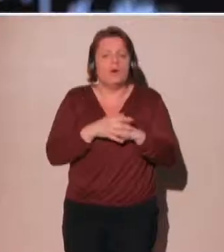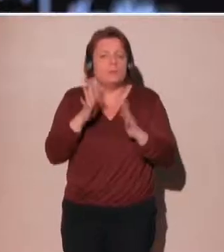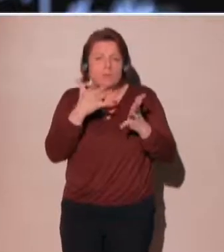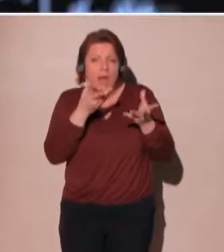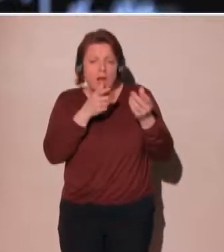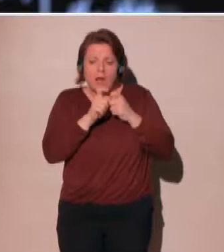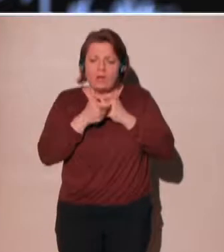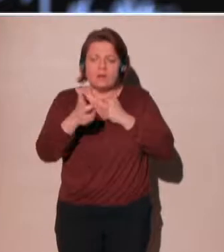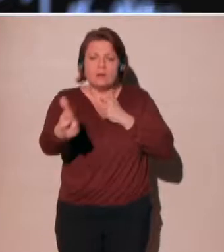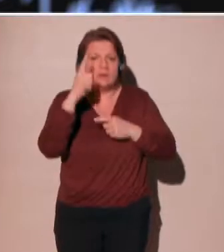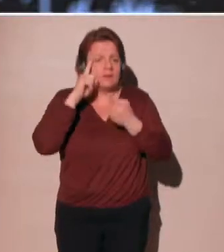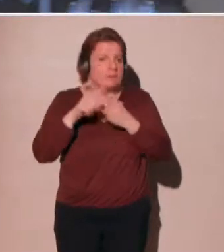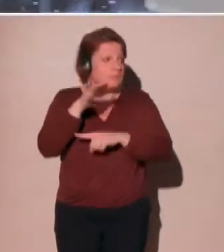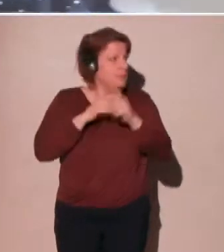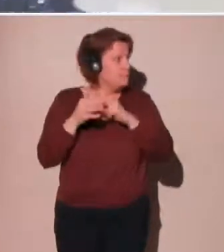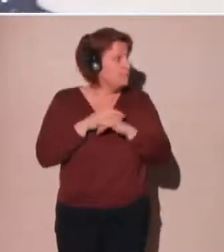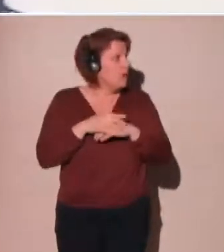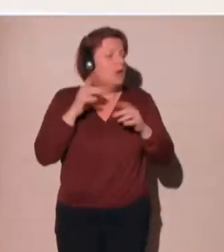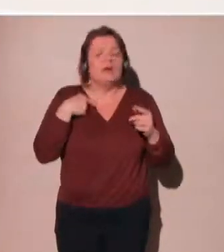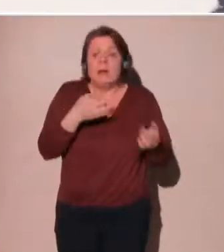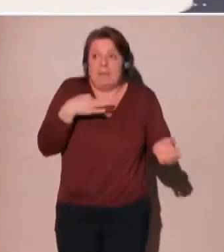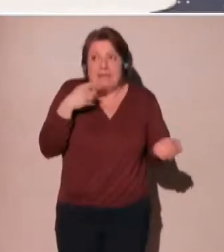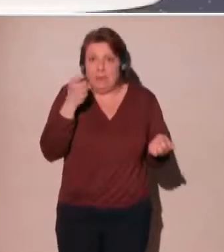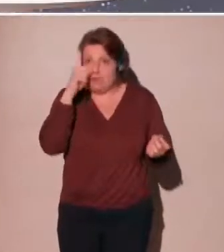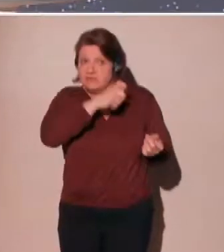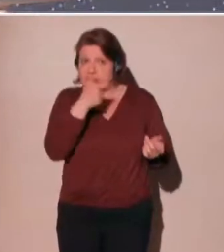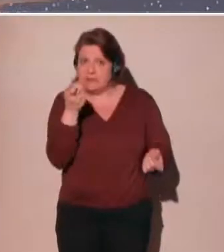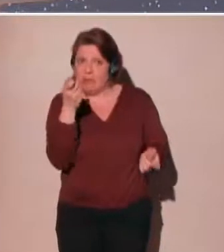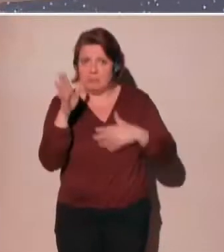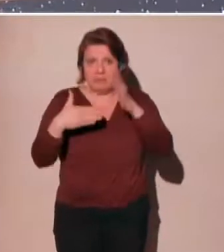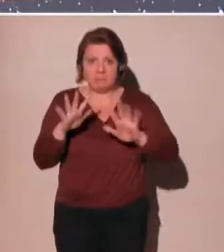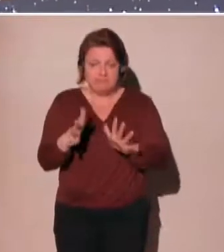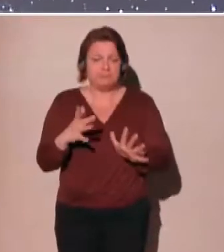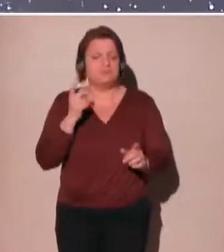invité. Alors, on m'a dit que c'était un petit peu difficile. La télécommande ne fonctionnait pas très bien.